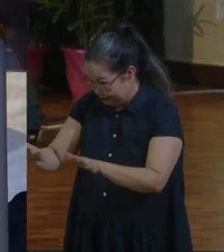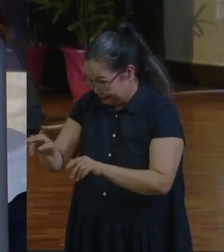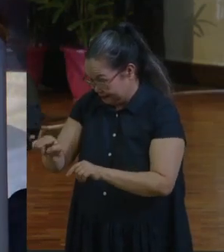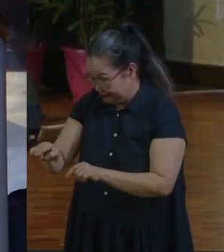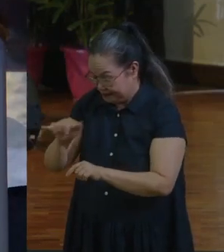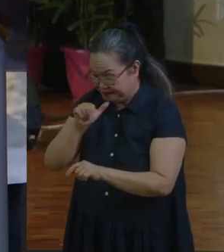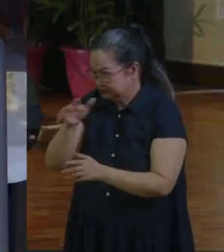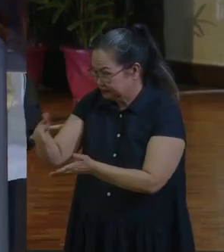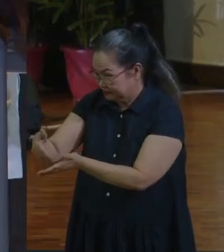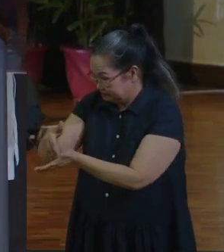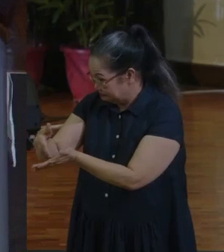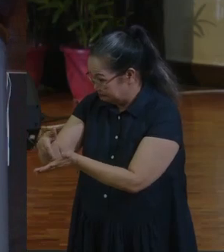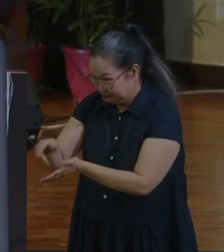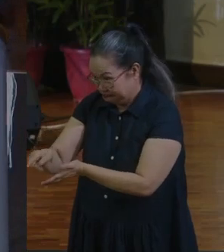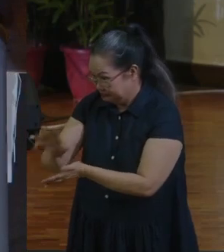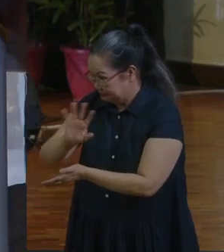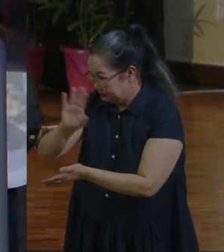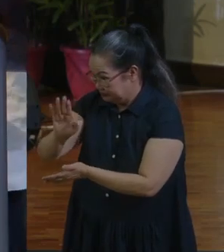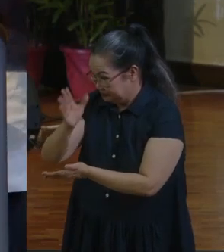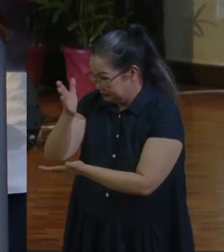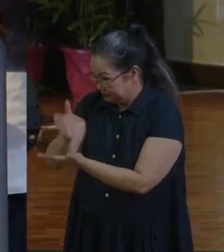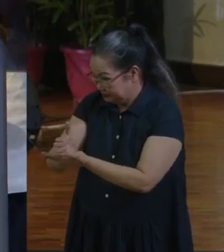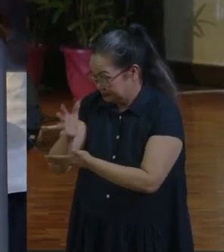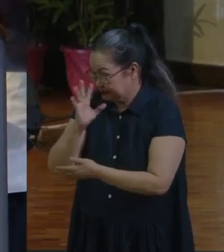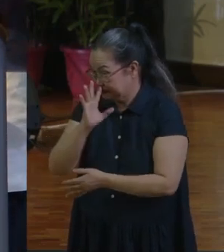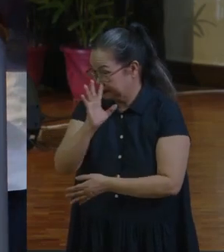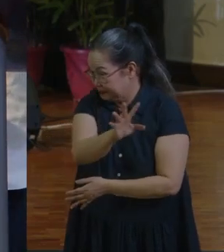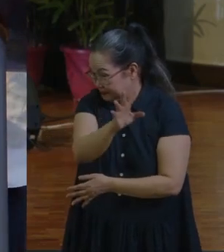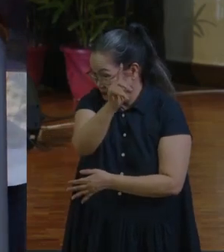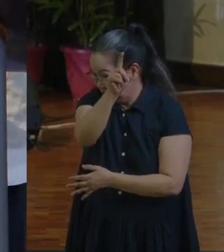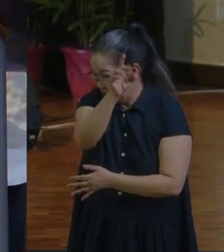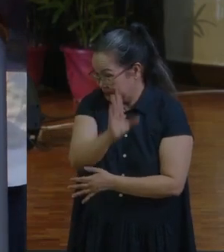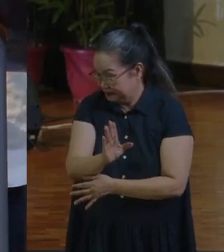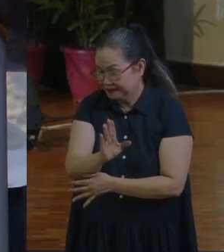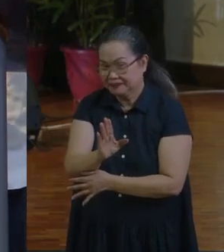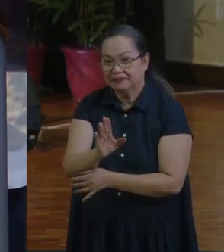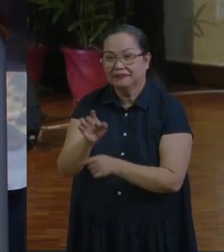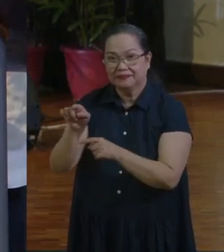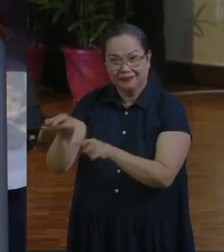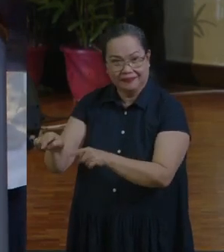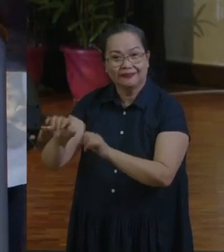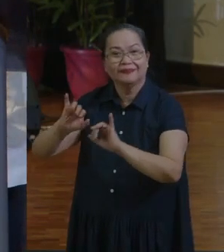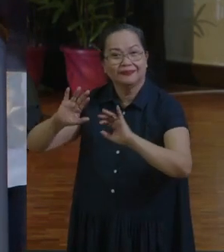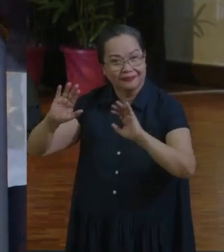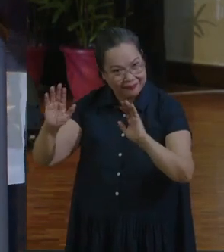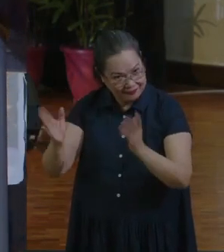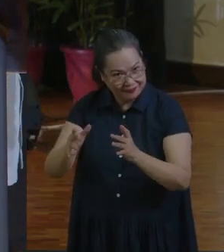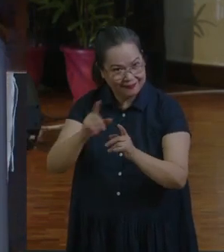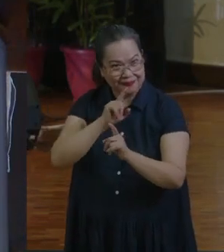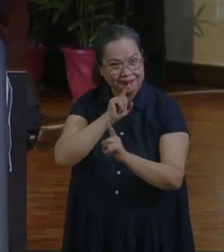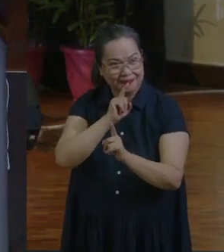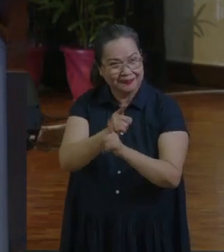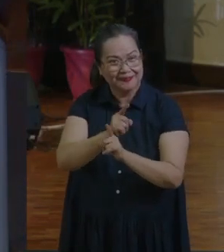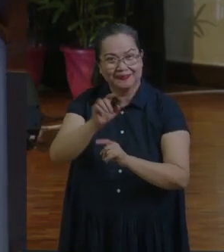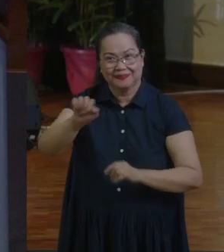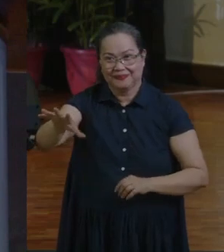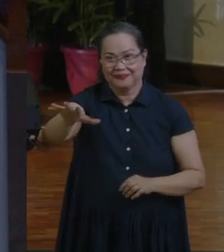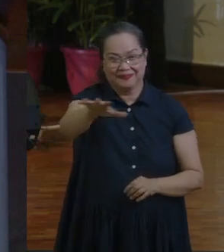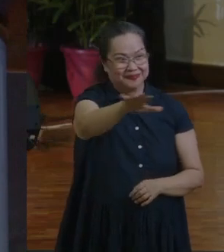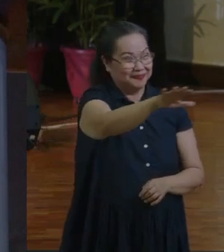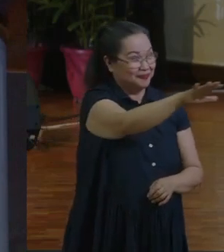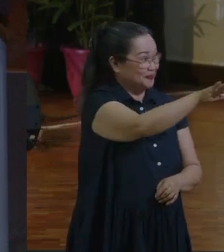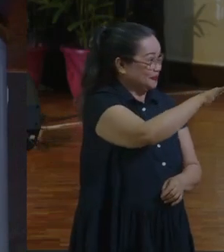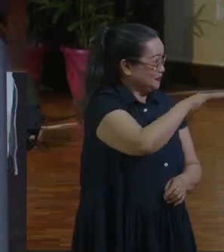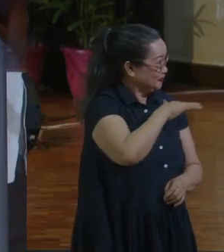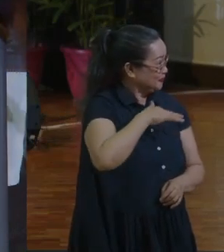siya matitisod o tatalikod man sa kanyang pananampalataya sa kanya at gayon din ang katotohanan para sa lahat ng patuloy